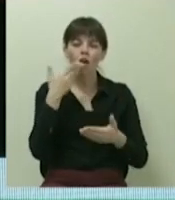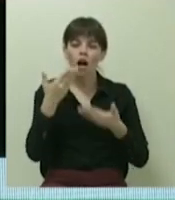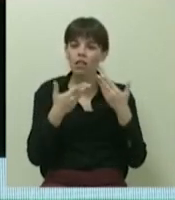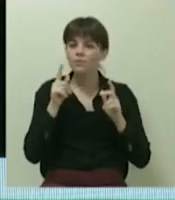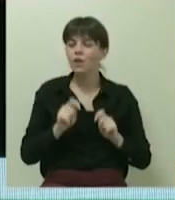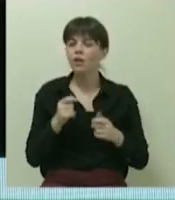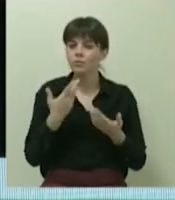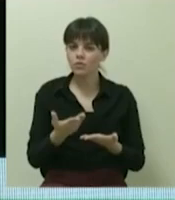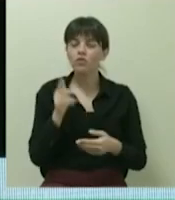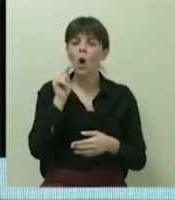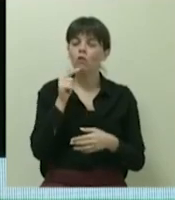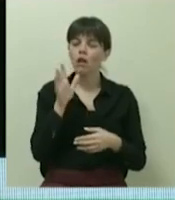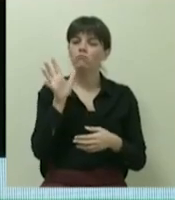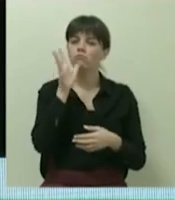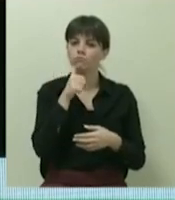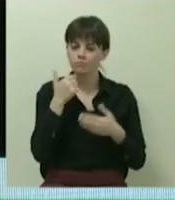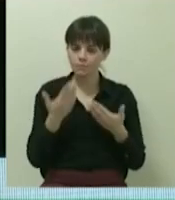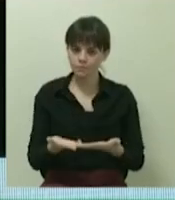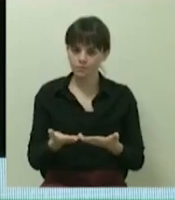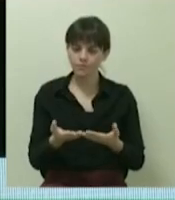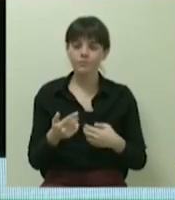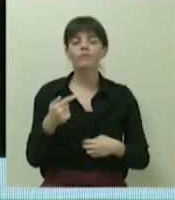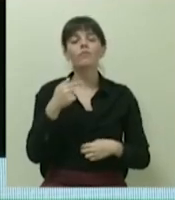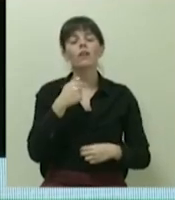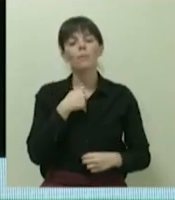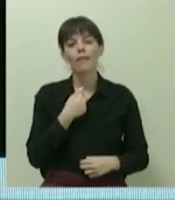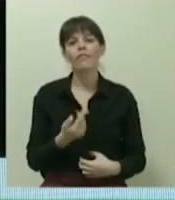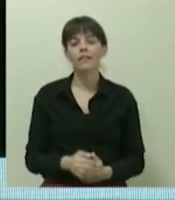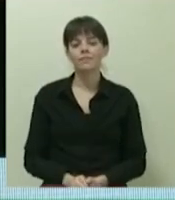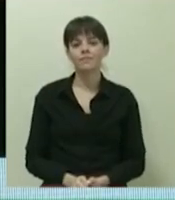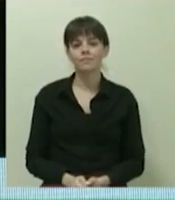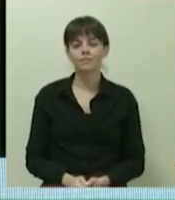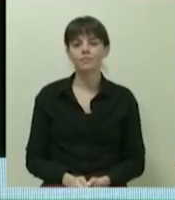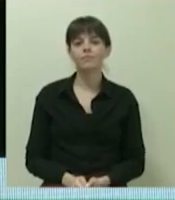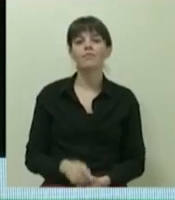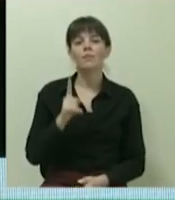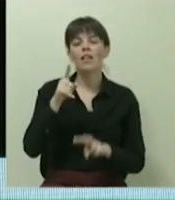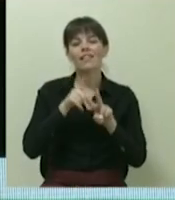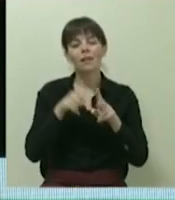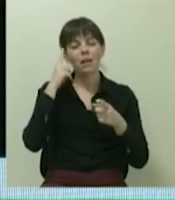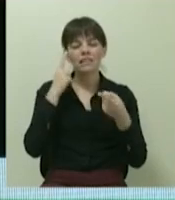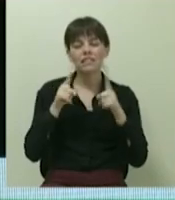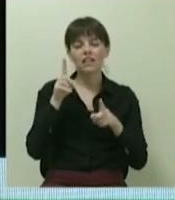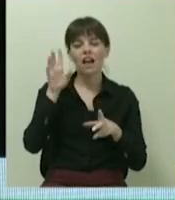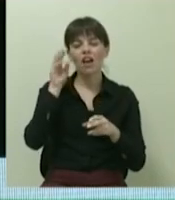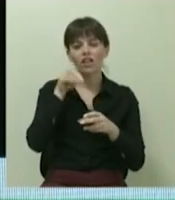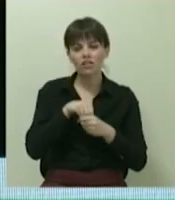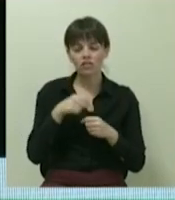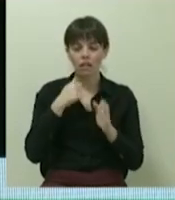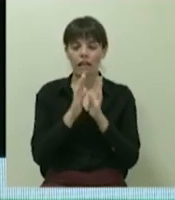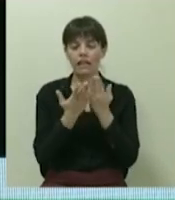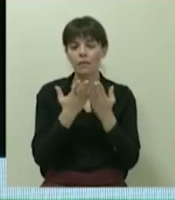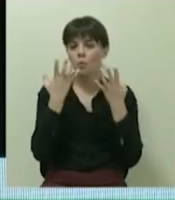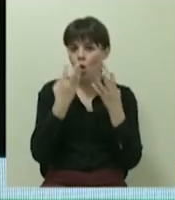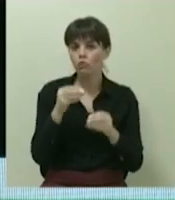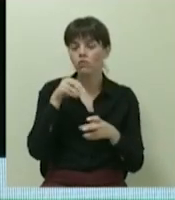etmişler. Onu da becermiş. Ben işte yapay zeka hakkında kitaplarım falan olduğu